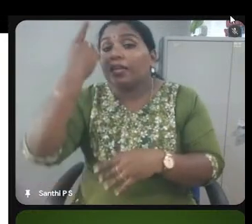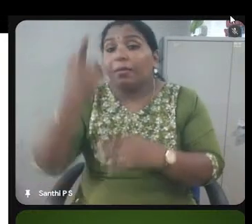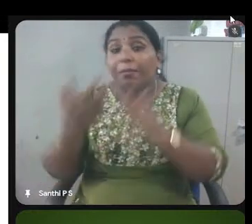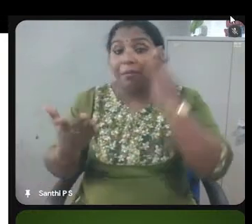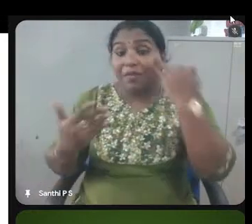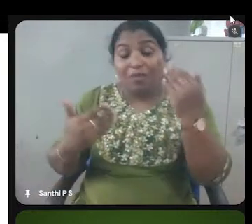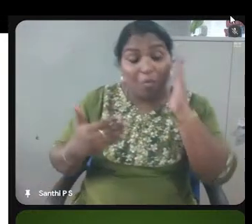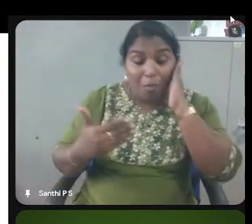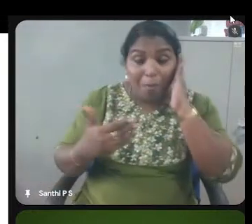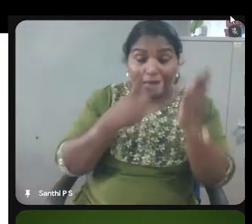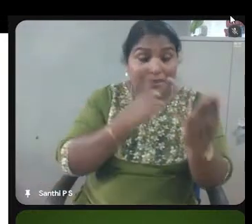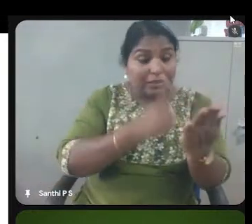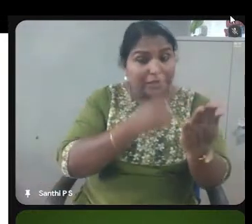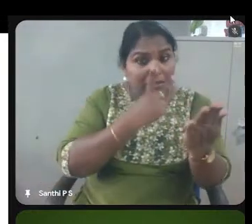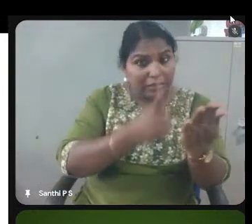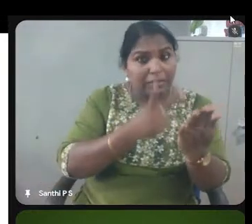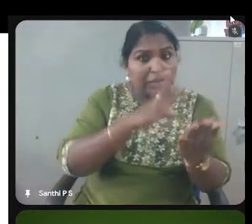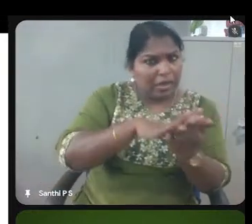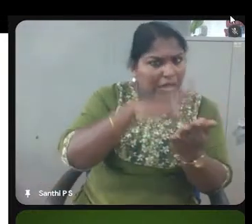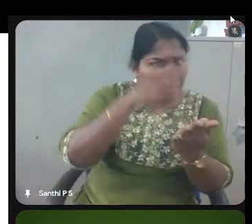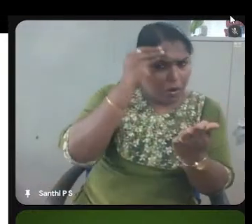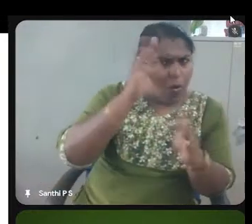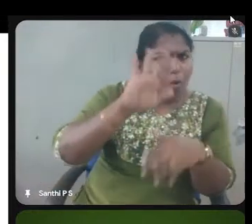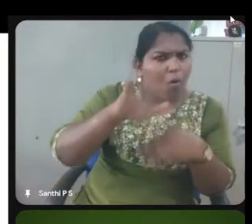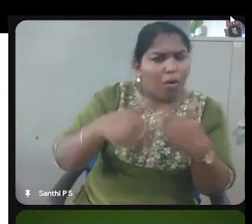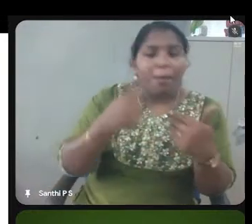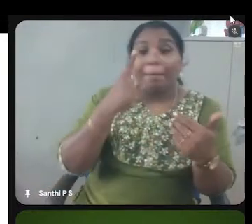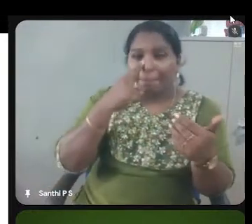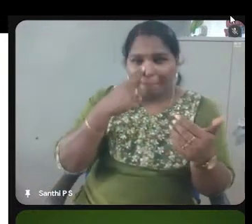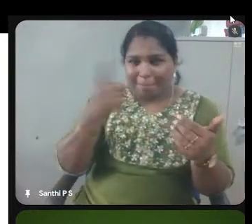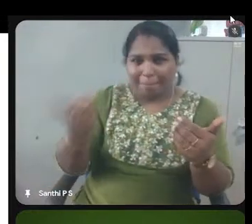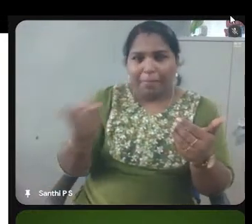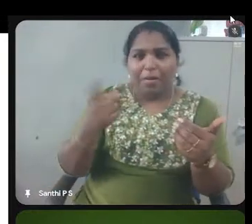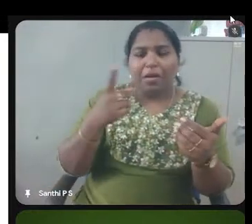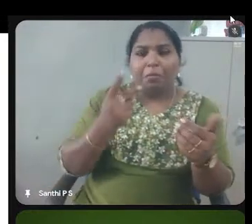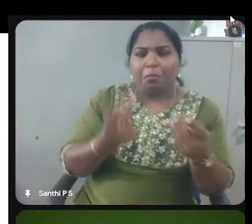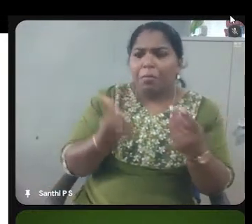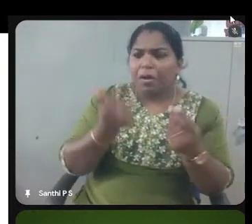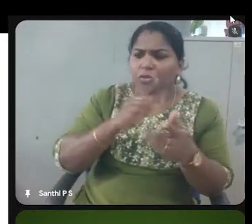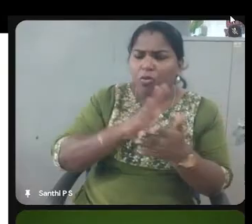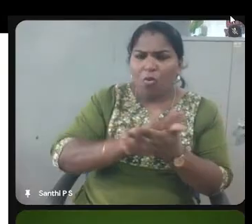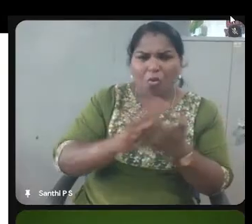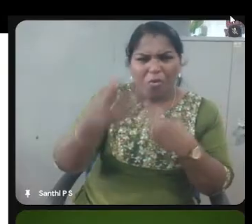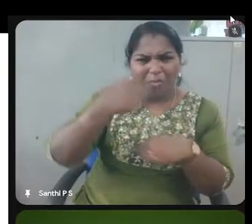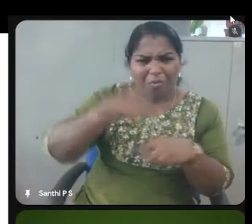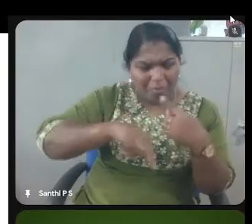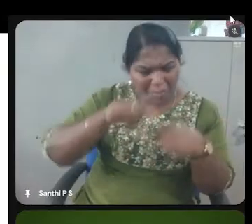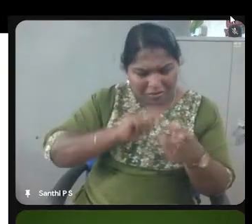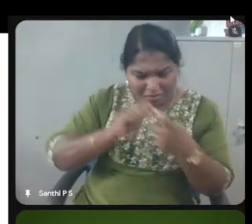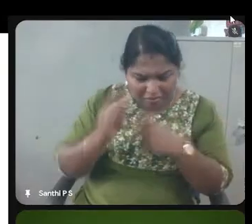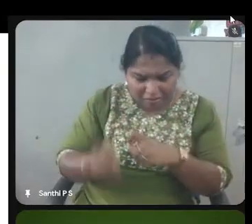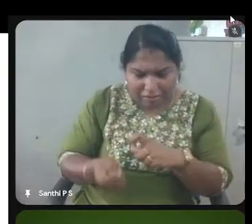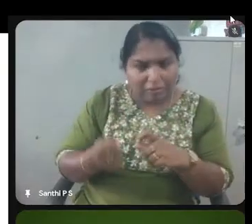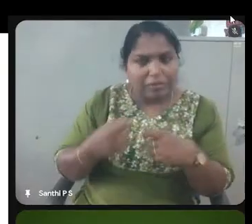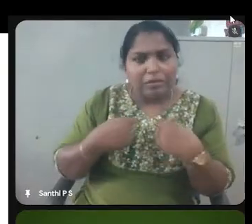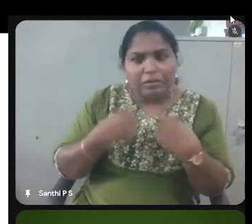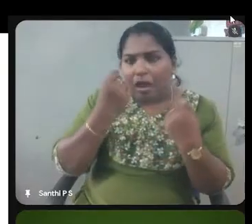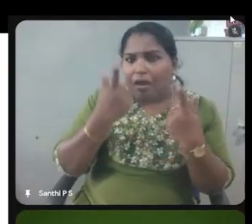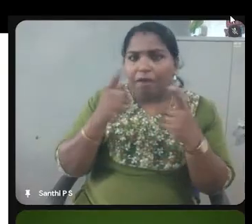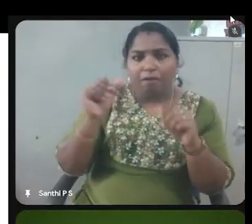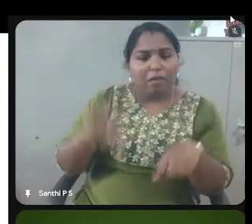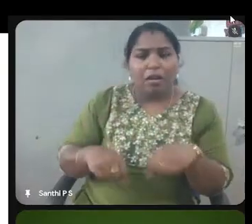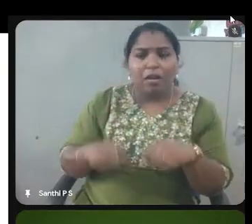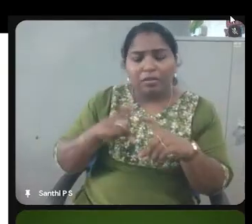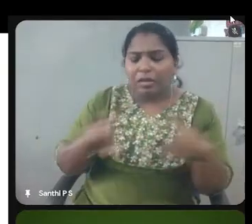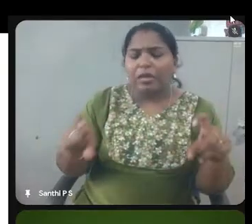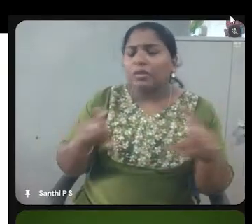കണ്ട് വന്നതാണോ അത് ഈ കുട്ടിക്ക് പെട്ടെന്ന്, പെൺകുട്ടിയാണ്, അപ്പം പെട്ടെന്ന് ഹോർമോൺ ചേഞ്ചസ് വന്നിട്ടുള്ളതാണോ എന്നുള്ള കാര്യത്തില് ഒരു